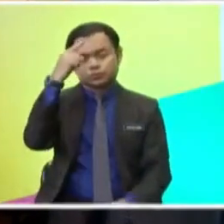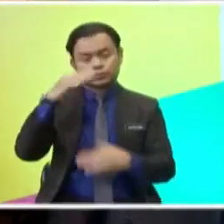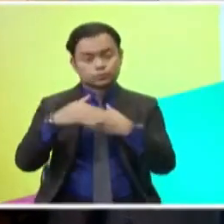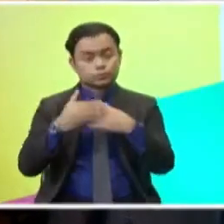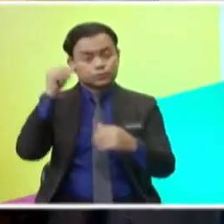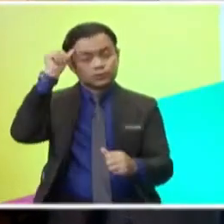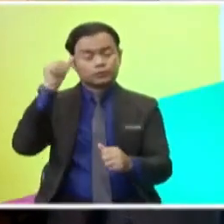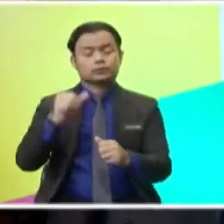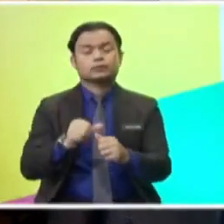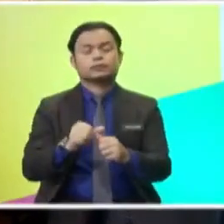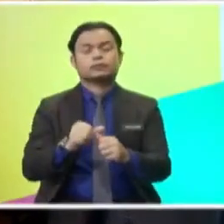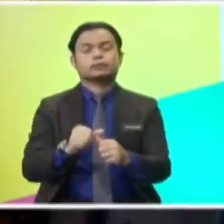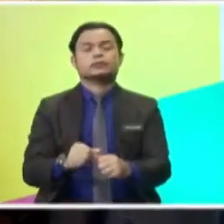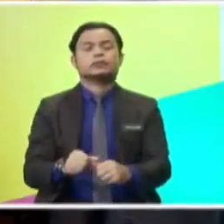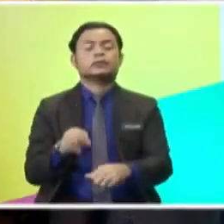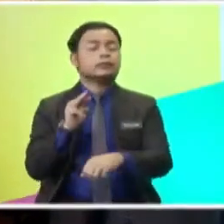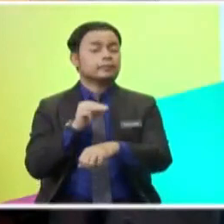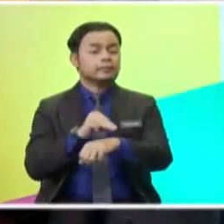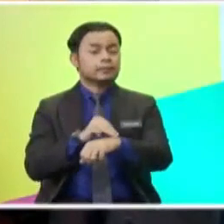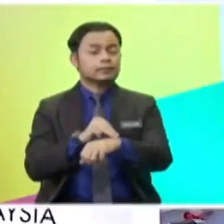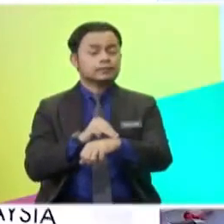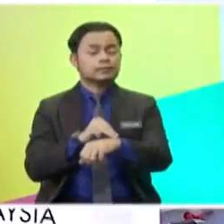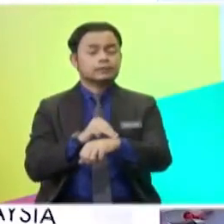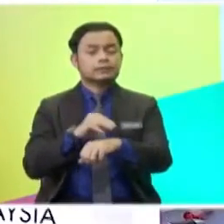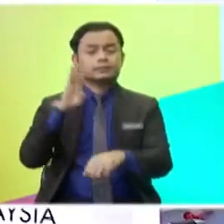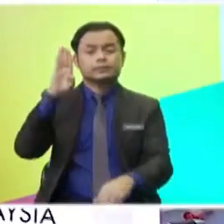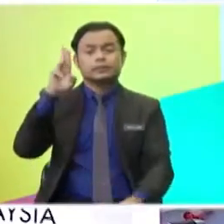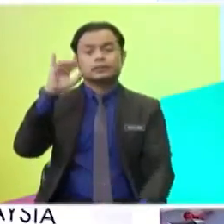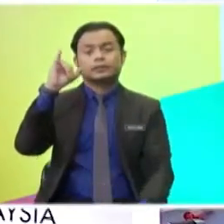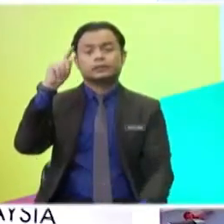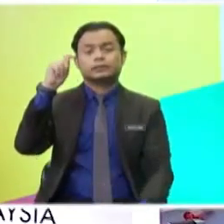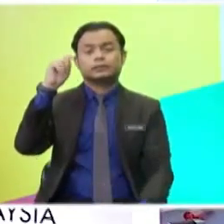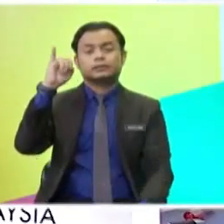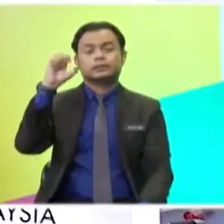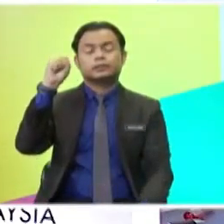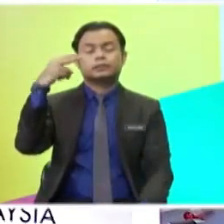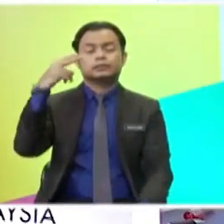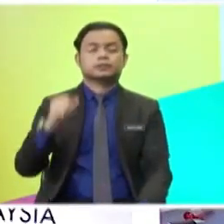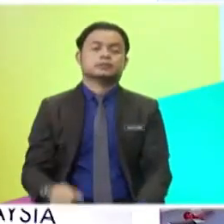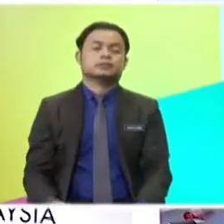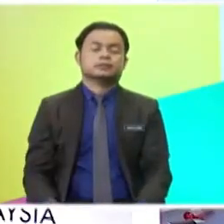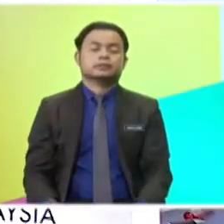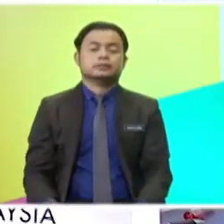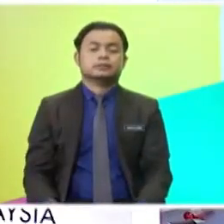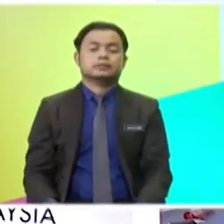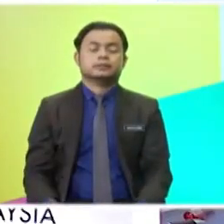Apa ni nak mudah ingatnya? Okay, semasa era British. Okay. Negeri-negeri naungan. Okay. Kemudian